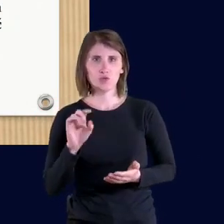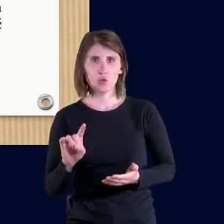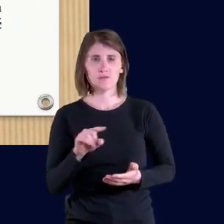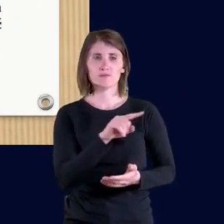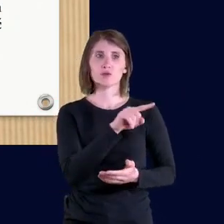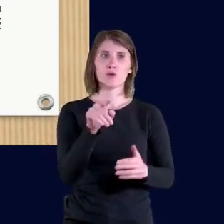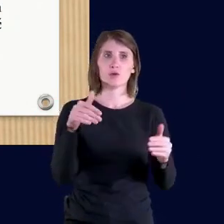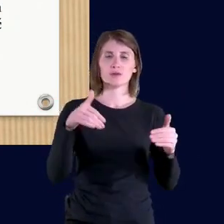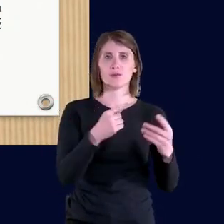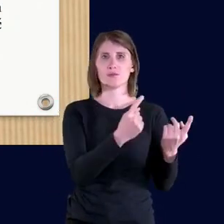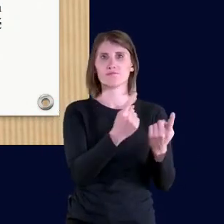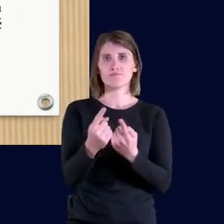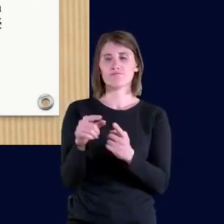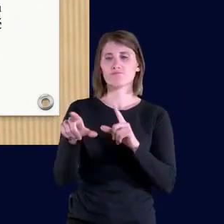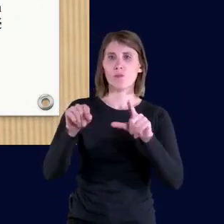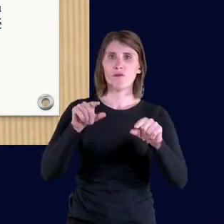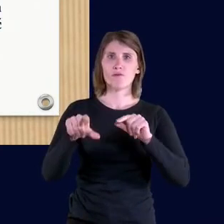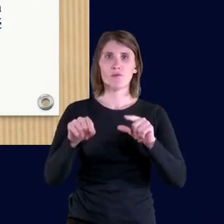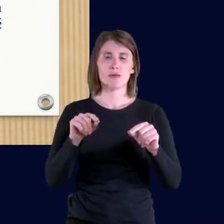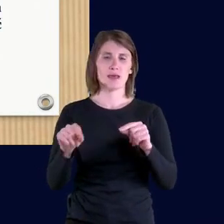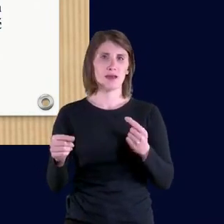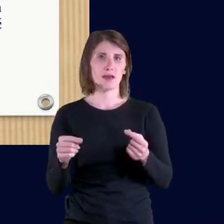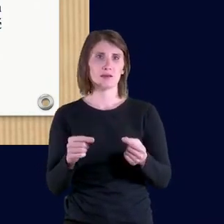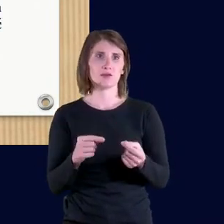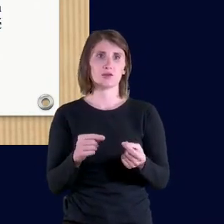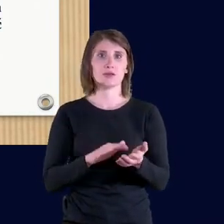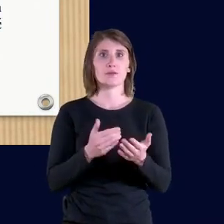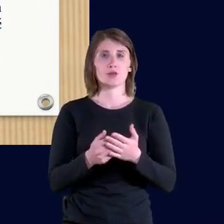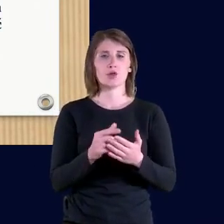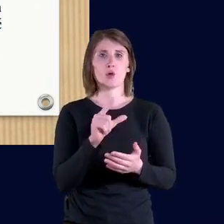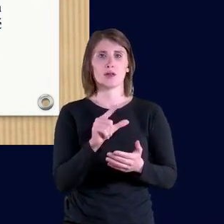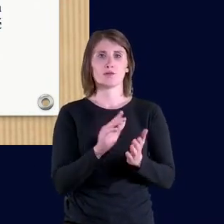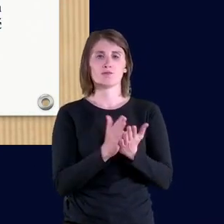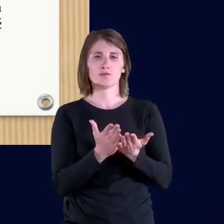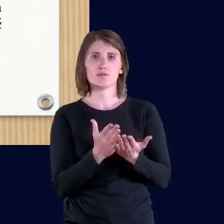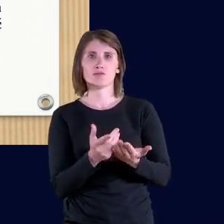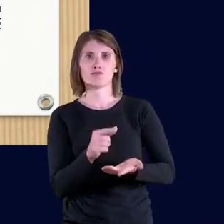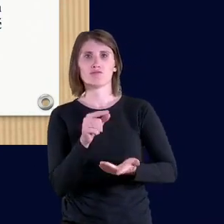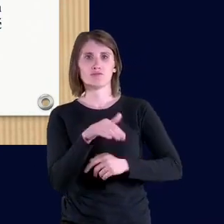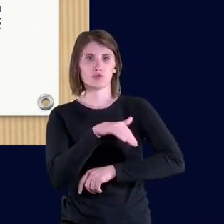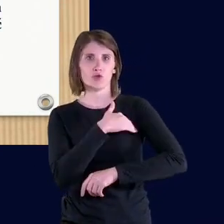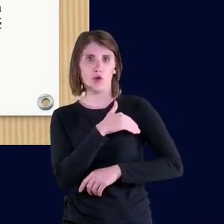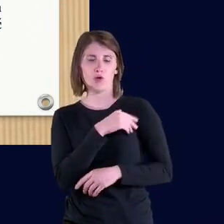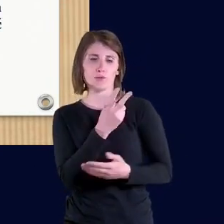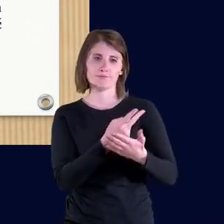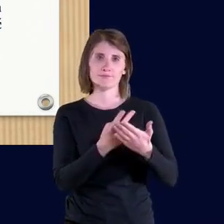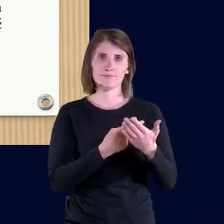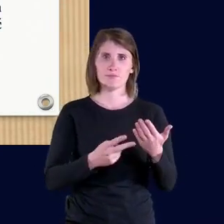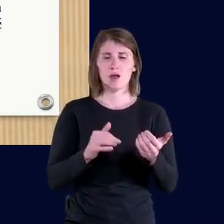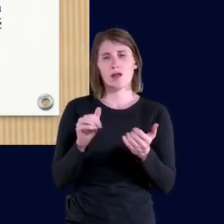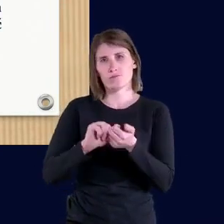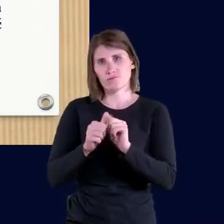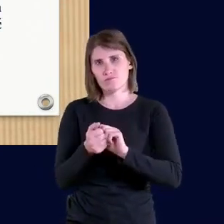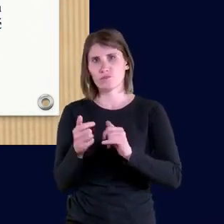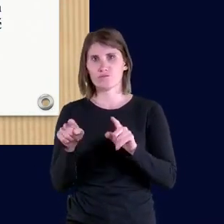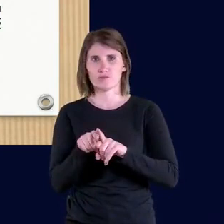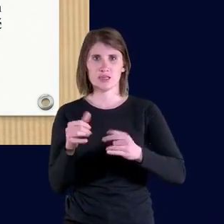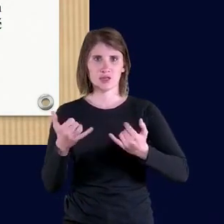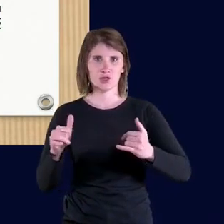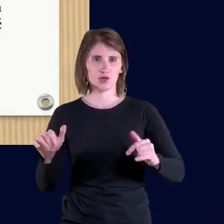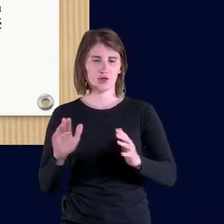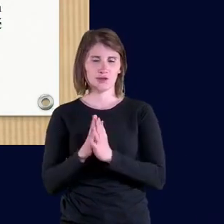różnego rodzaju formatów czytasz lektur szkolnych czy jakiś innych książek przede wszystkim